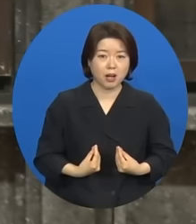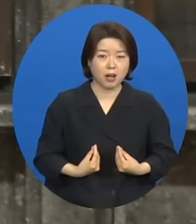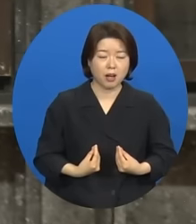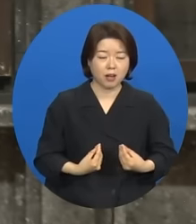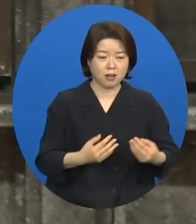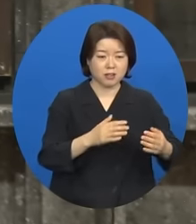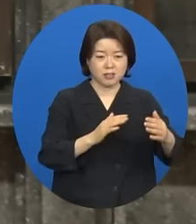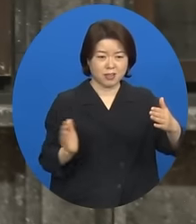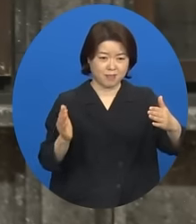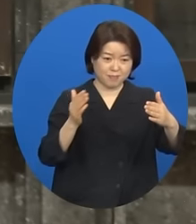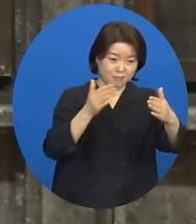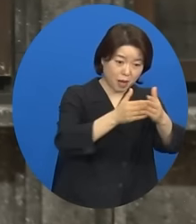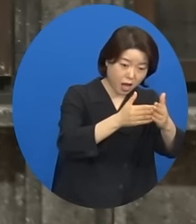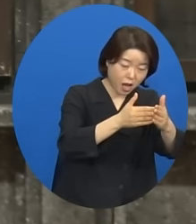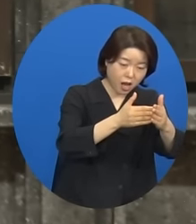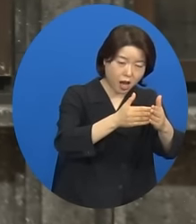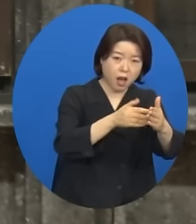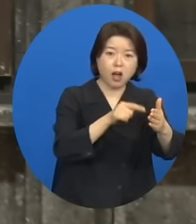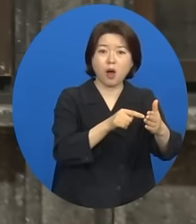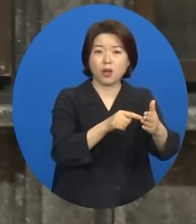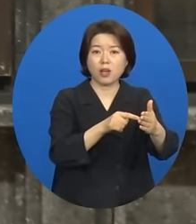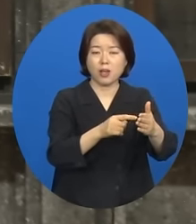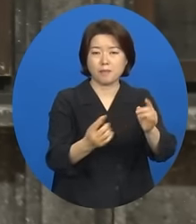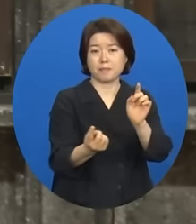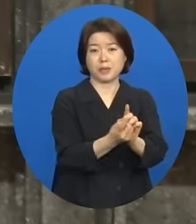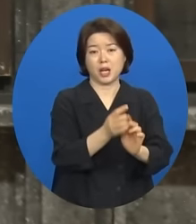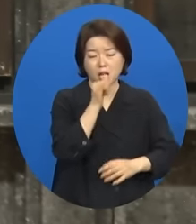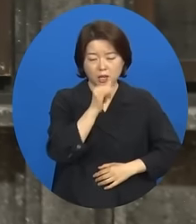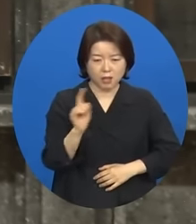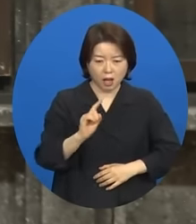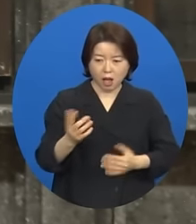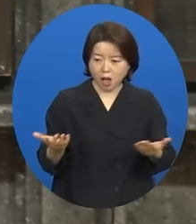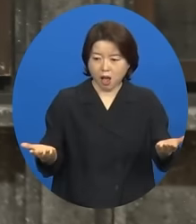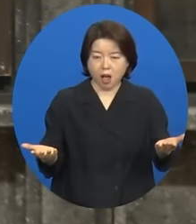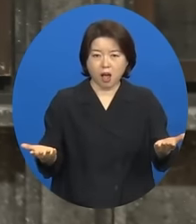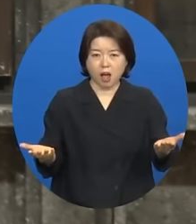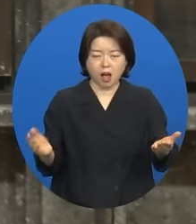절벽으로 몰아가고 정말 아무것도 할 수 없는 상황 속에서